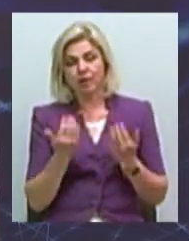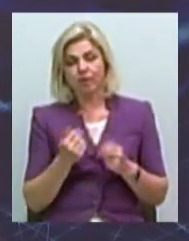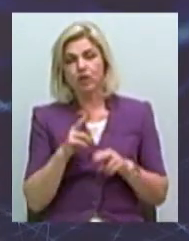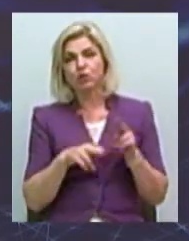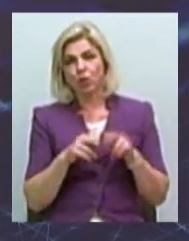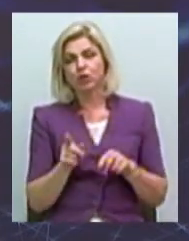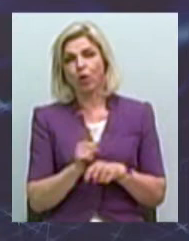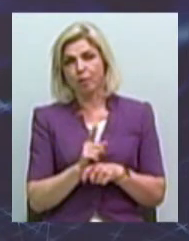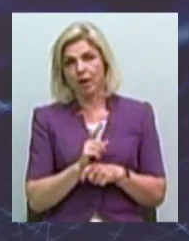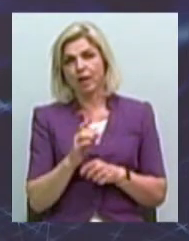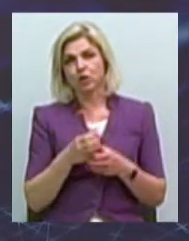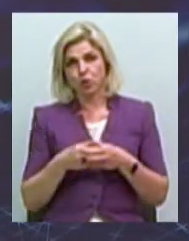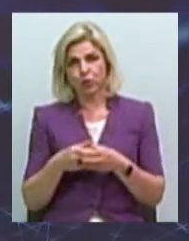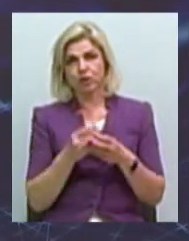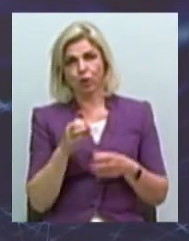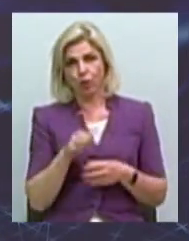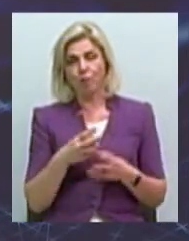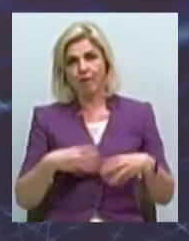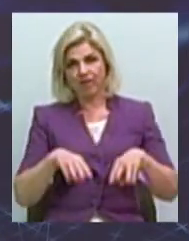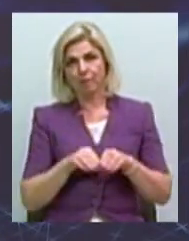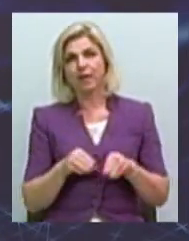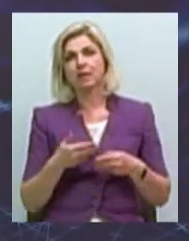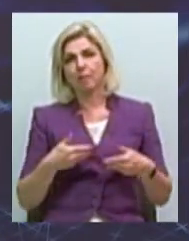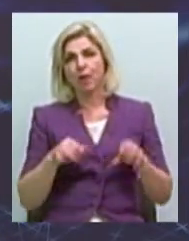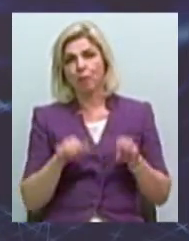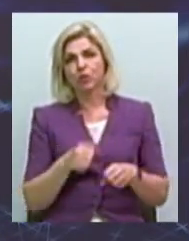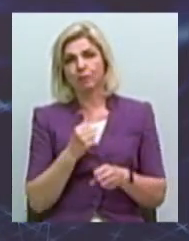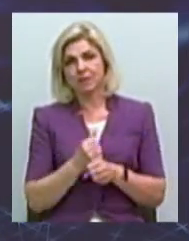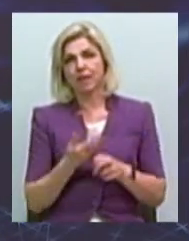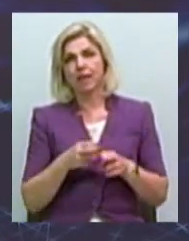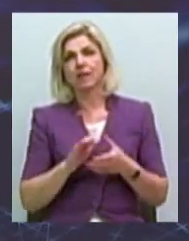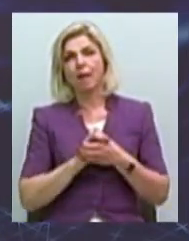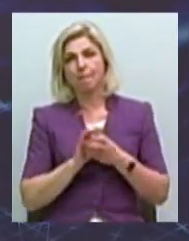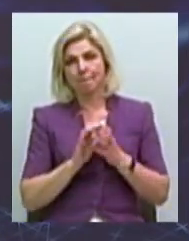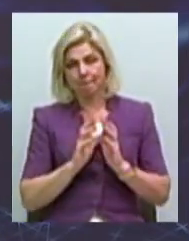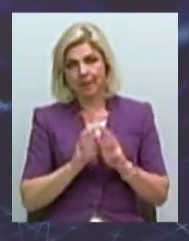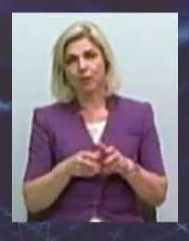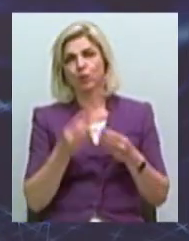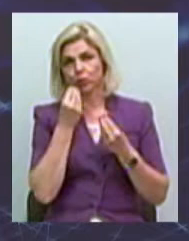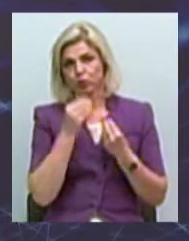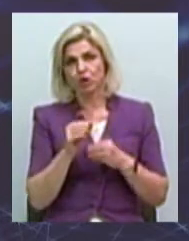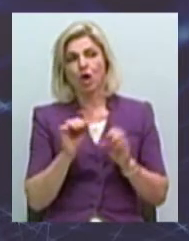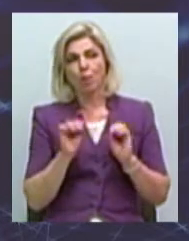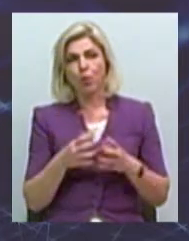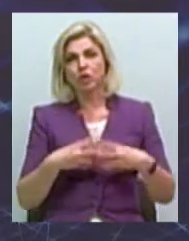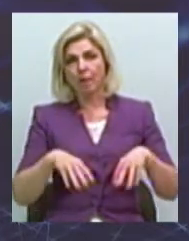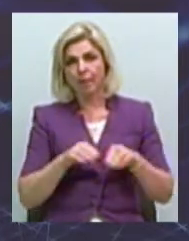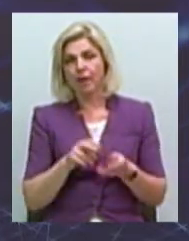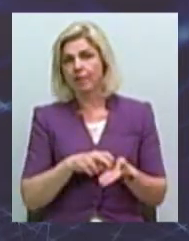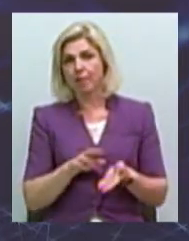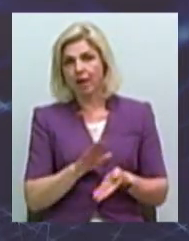строить нормальный социум. Все вместе мы можем сделать этот мир лучше. Мы все вместе можем, как говорится, не